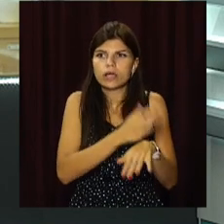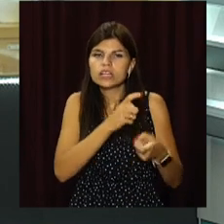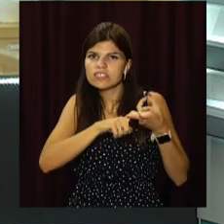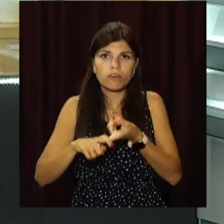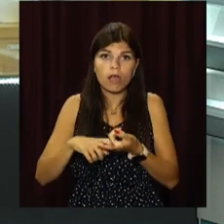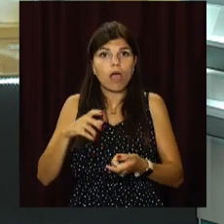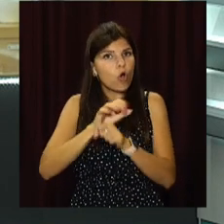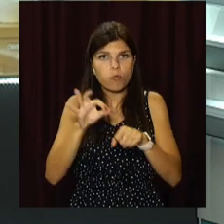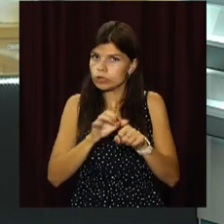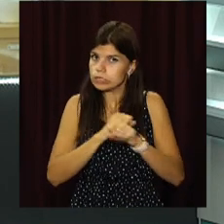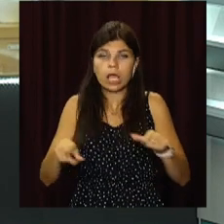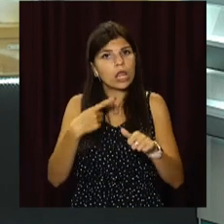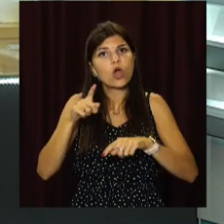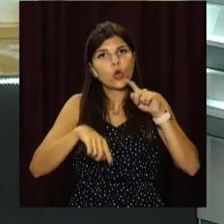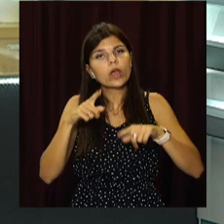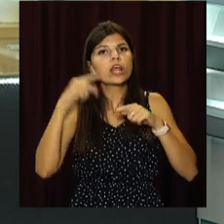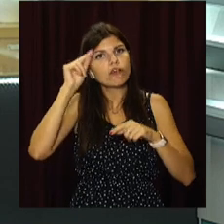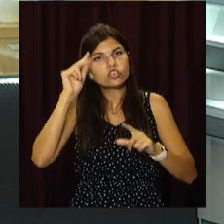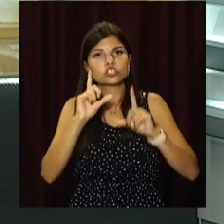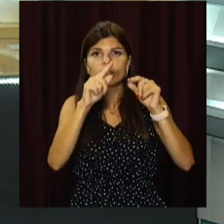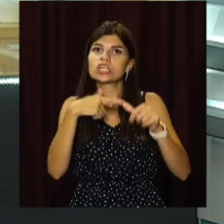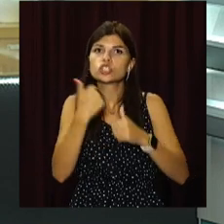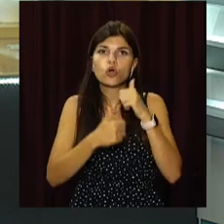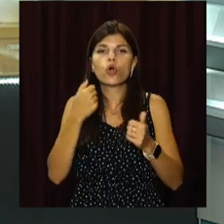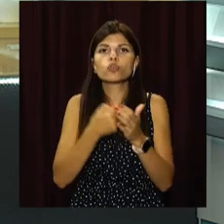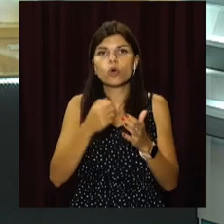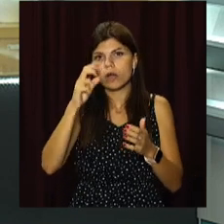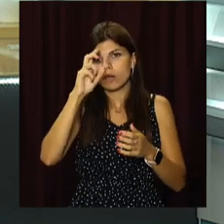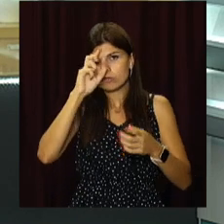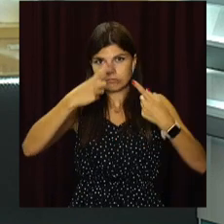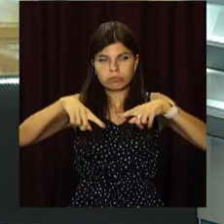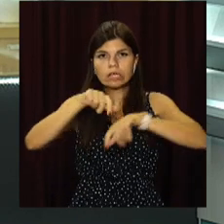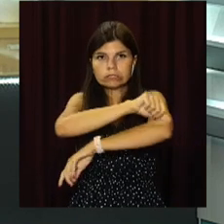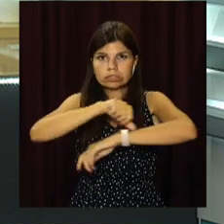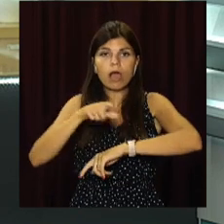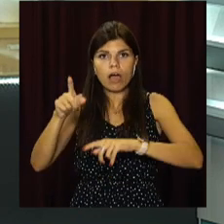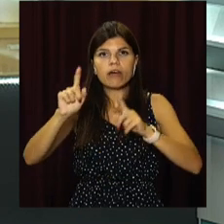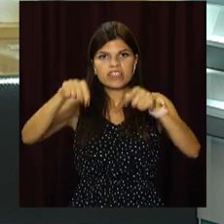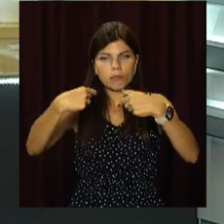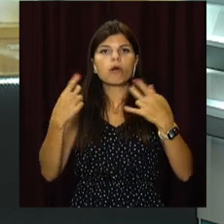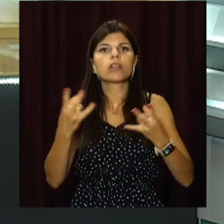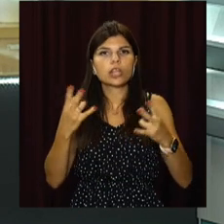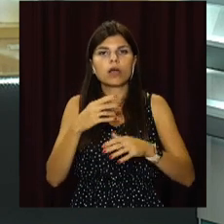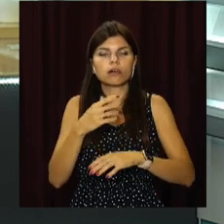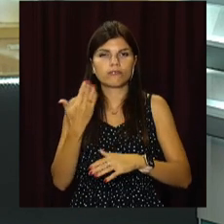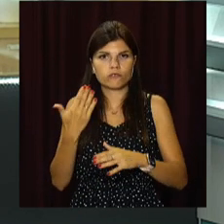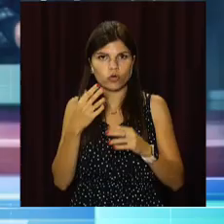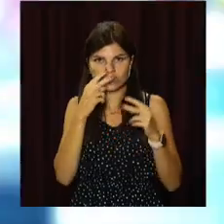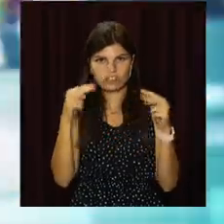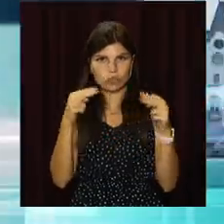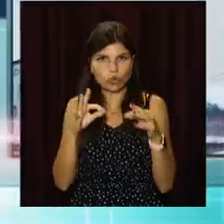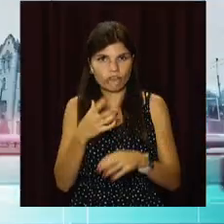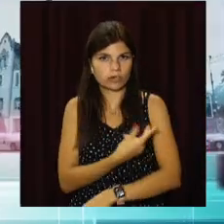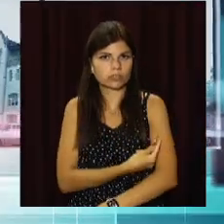якщо дитина їде до родичів на навчання чи змагання до країн, які вимагають міжнародне свідоцтво про вакцинацію.